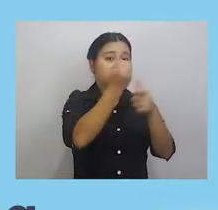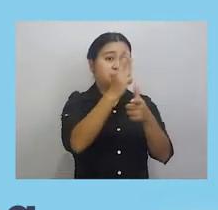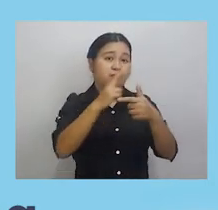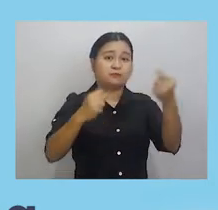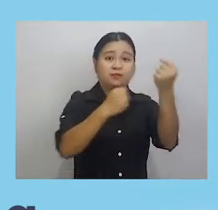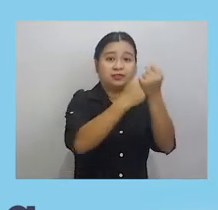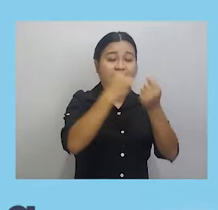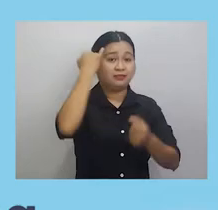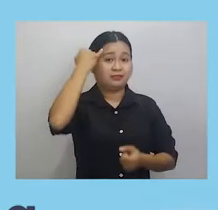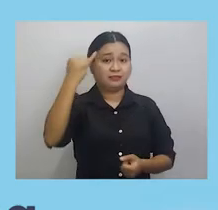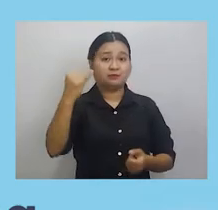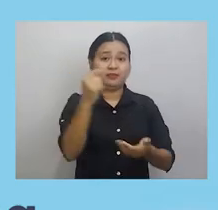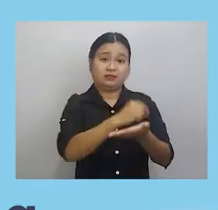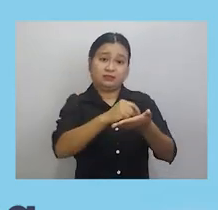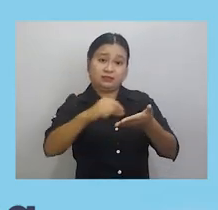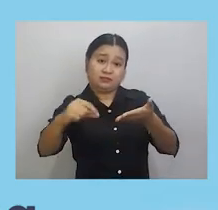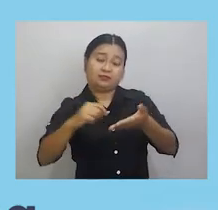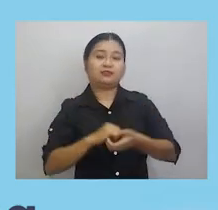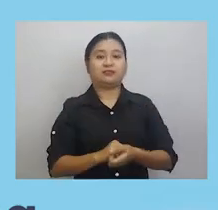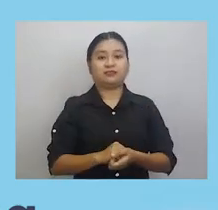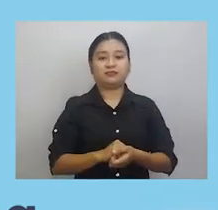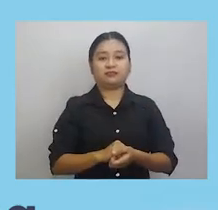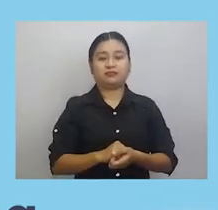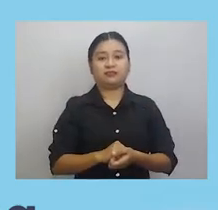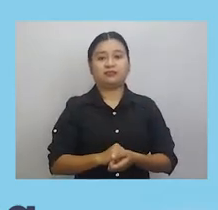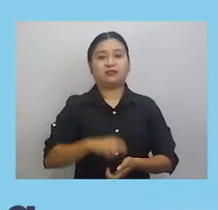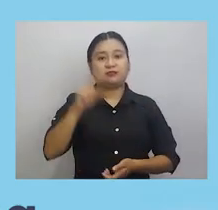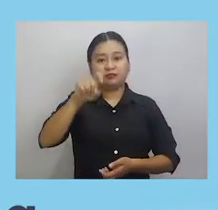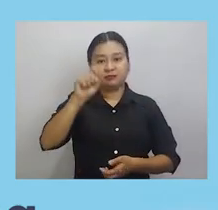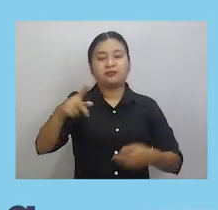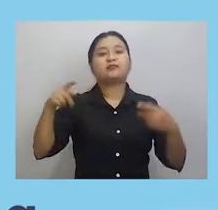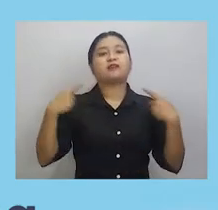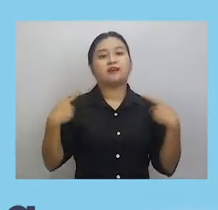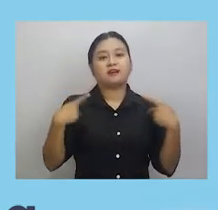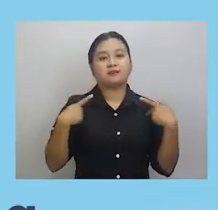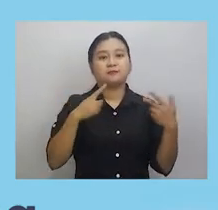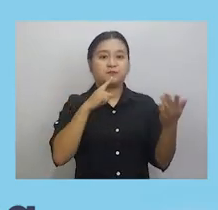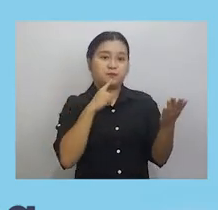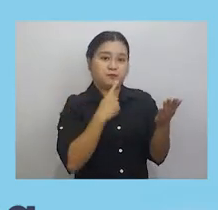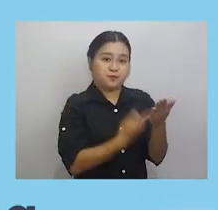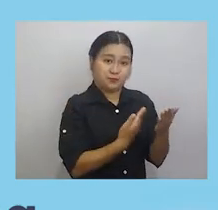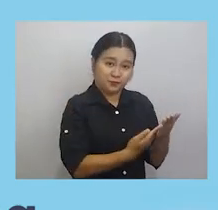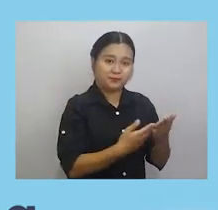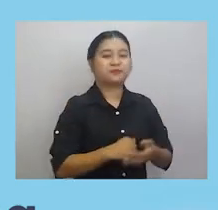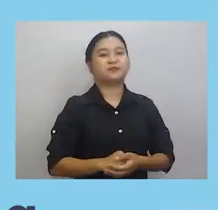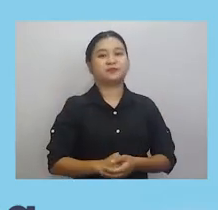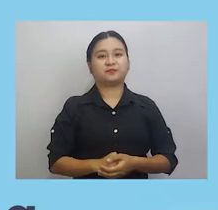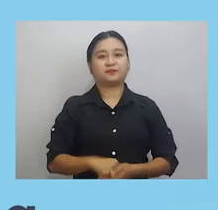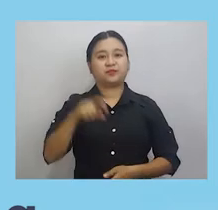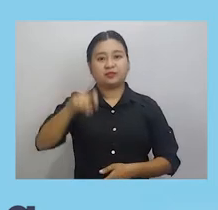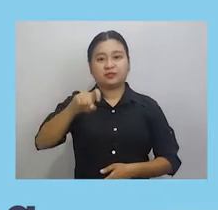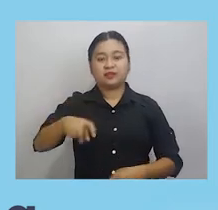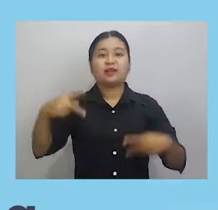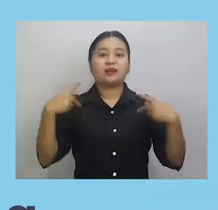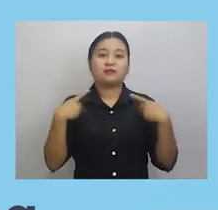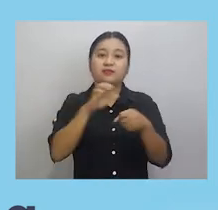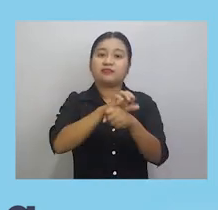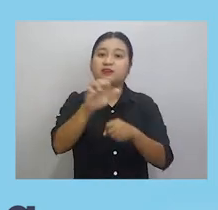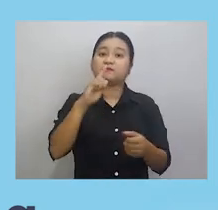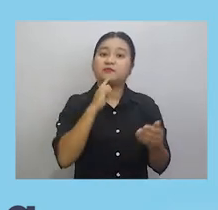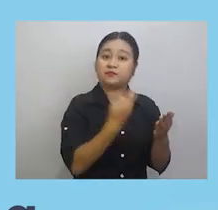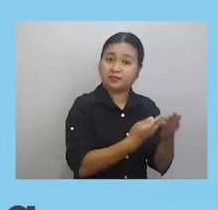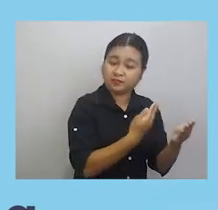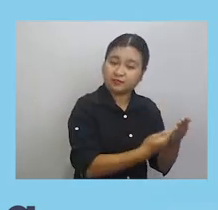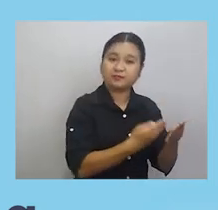o sulatin, laging kailangan na may sapat tayong ebidensya o katibayan. Talaga namang kailangan na may sapat na ebidensya